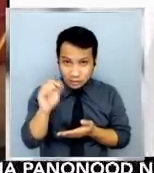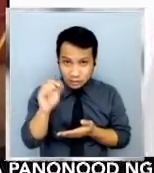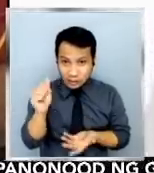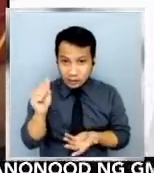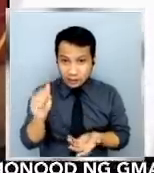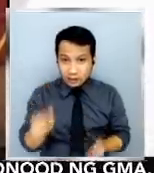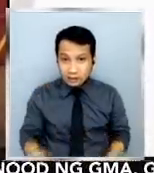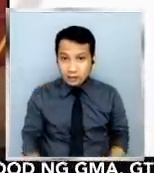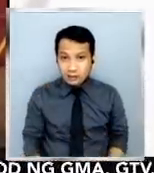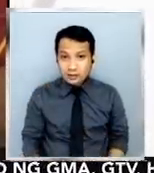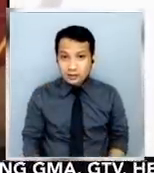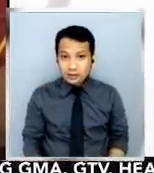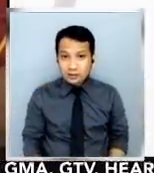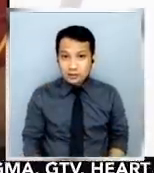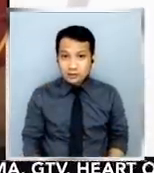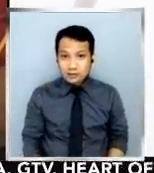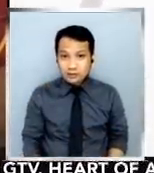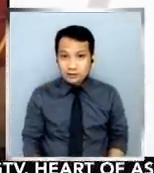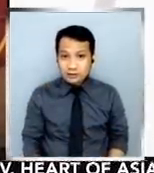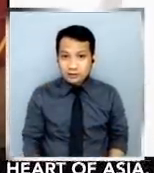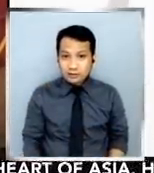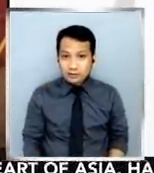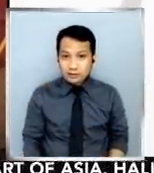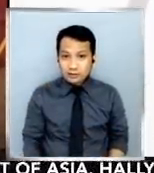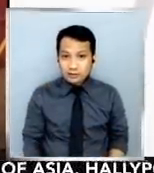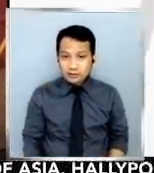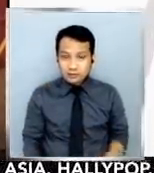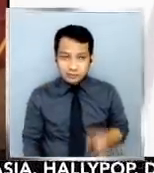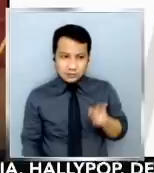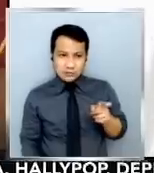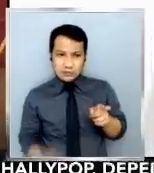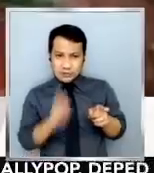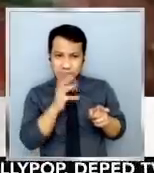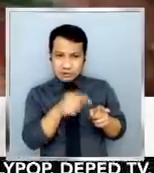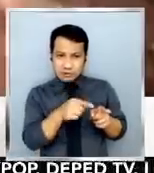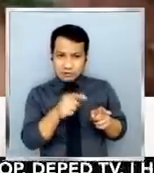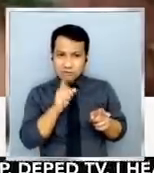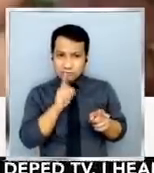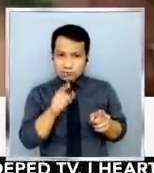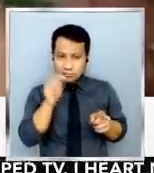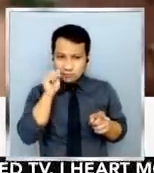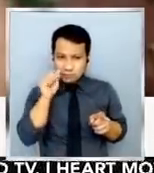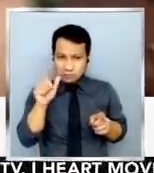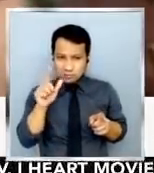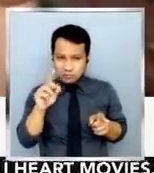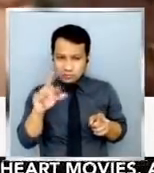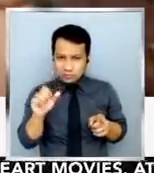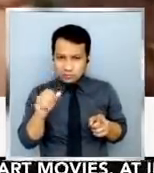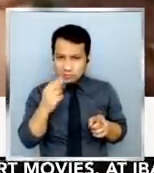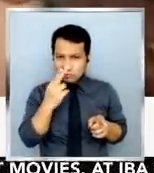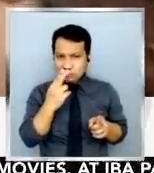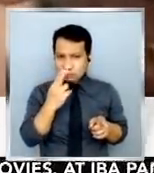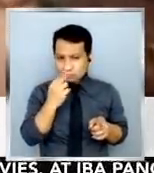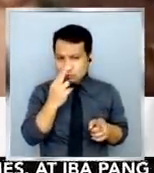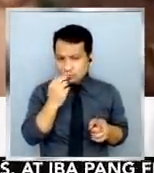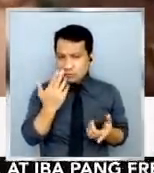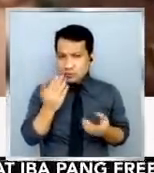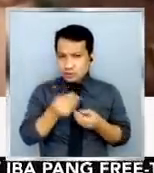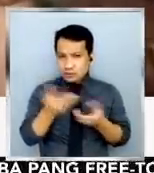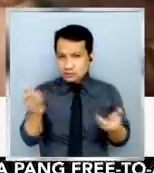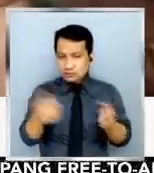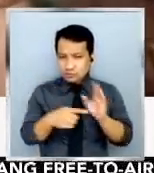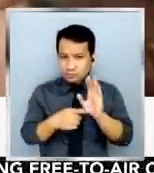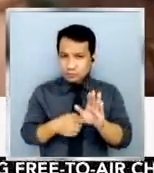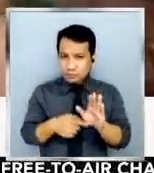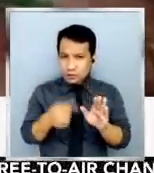Si RJ Richards. Hindi ko alam kung si Alden to. Tapos sabi ko pa, nagbiro pa ako, nagbigay pa ako ng ano eh, nagbigay pa ako